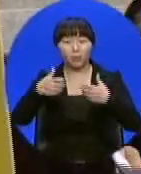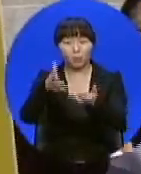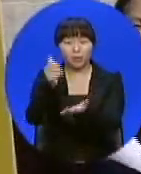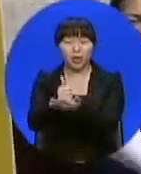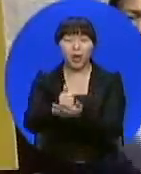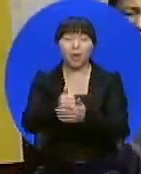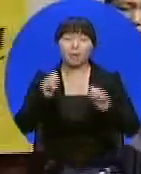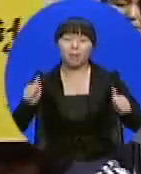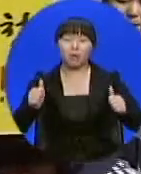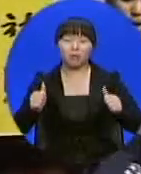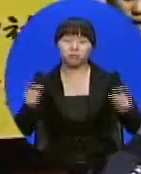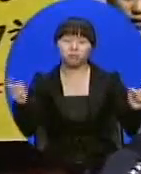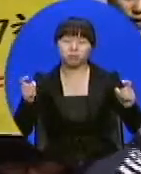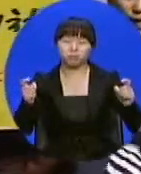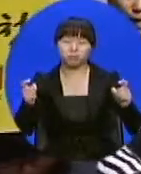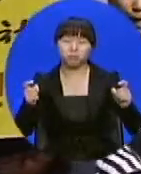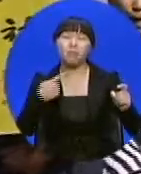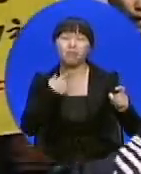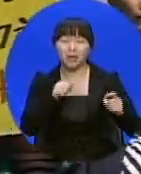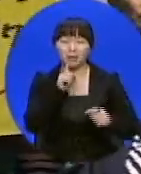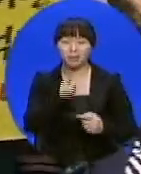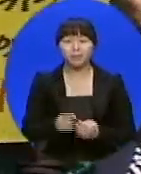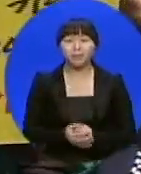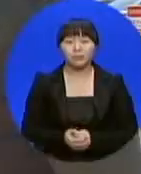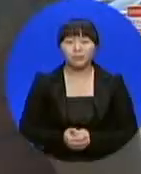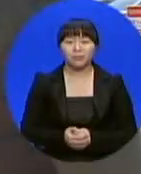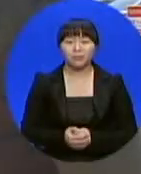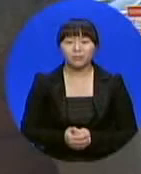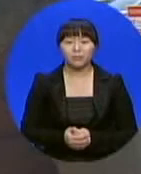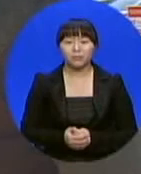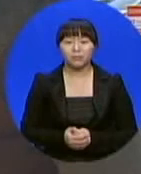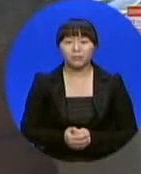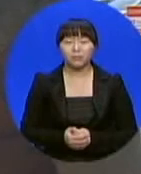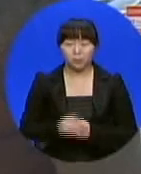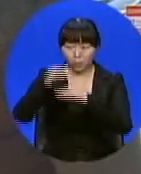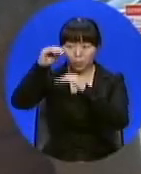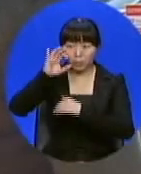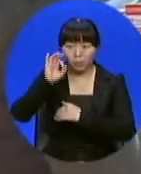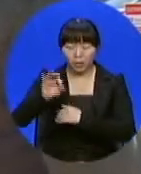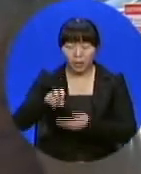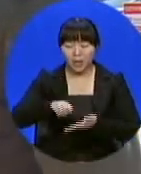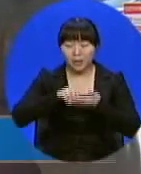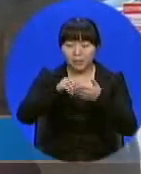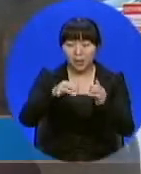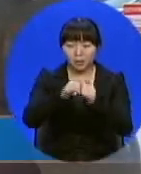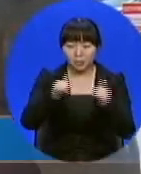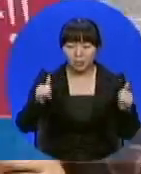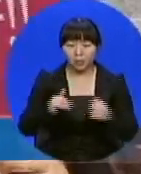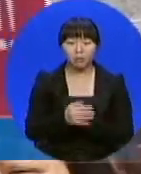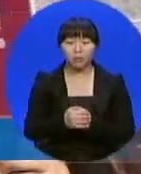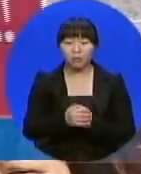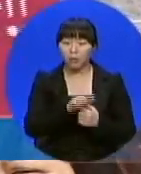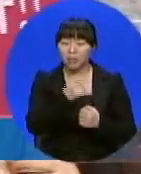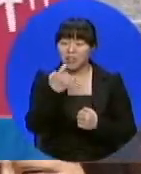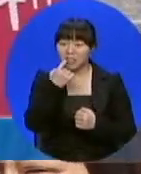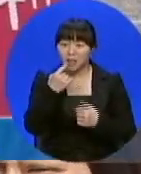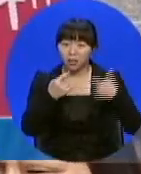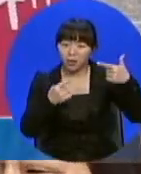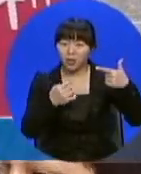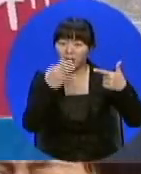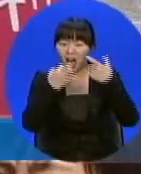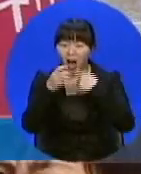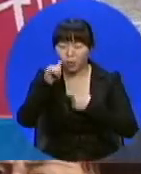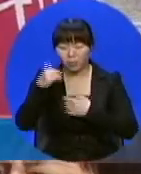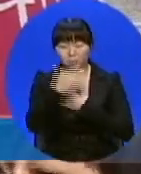법정 공방으로 물의를 빚었던 시설입니다. 이 과정에서 한 입소자의 생리가 6개가 빠지고 신체